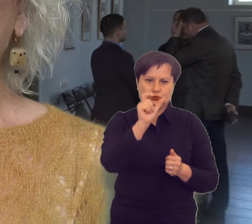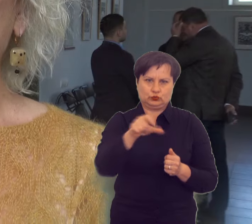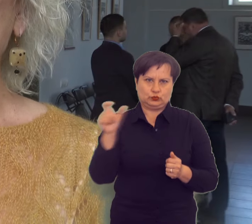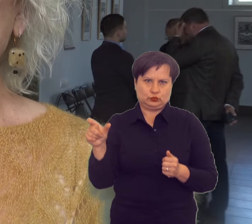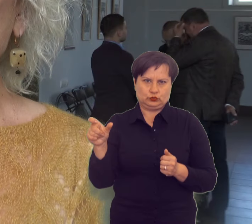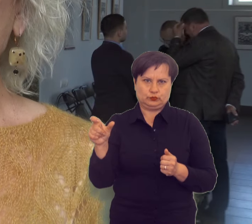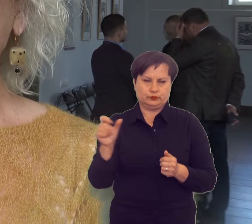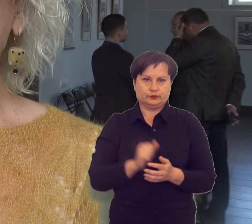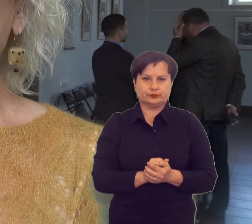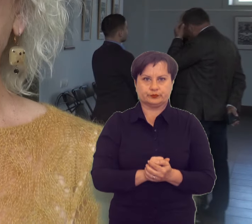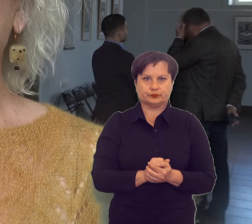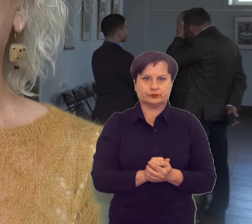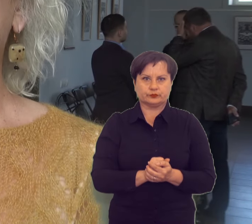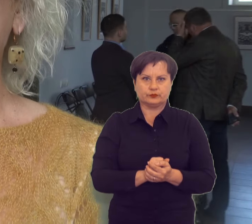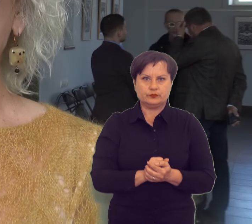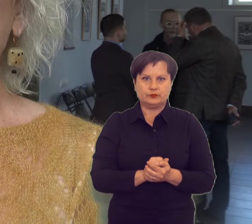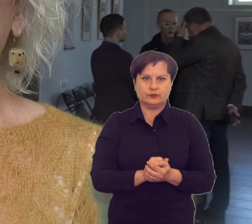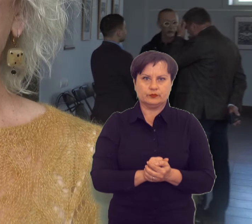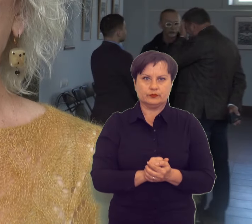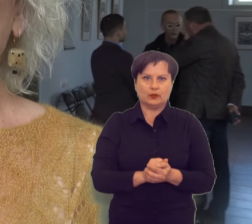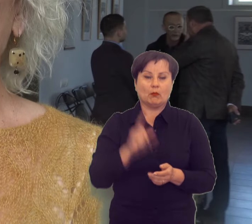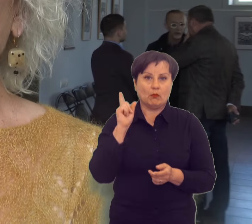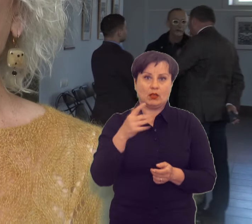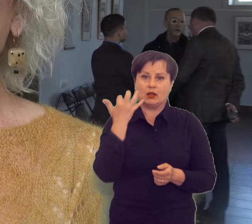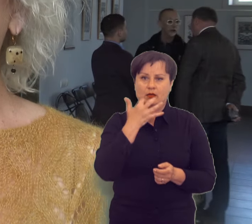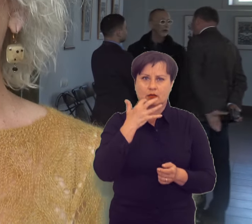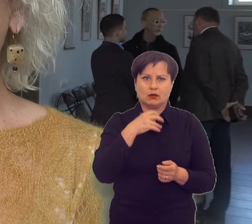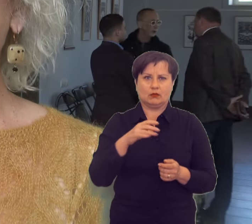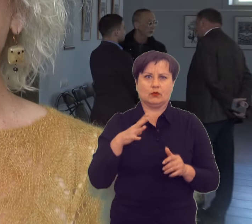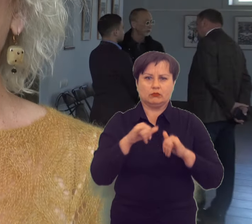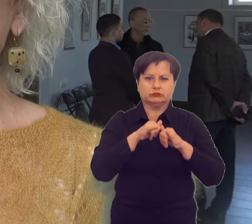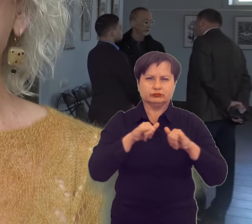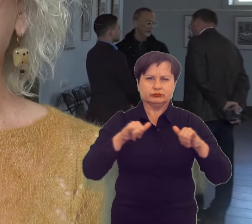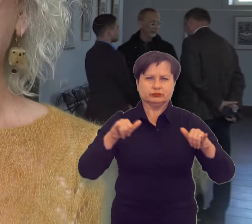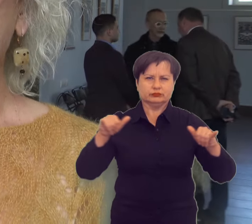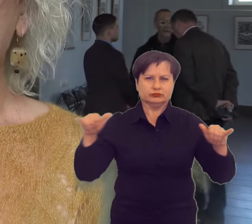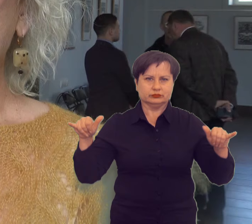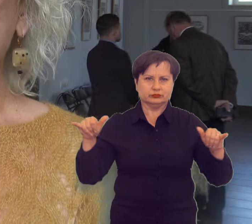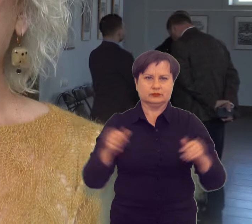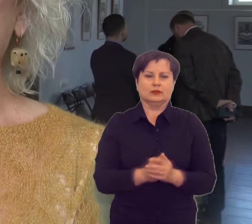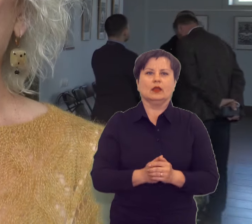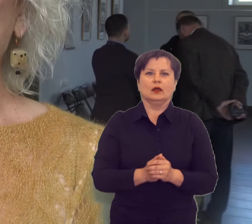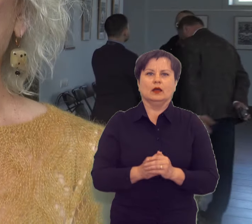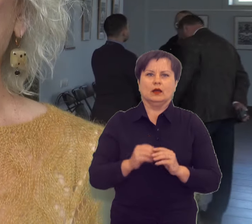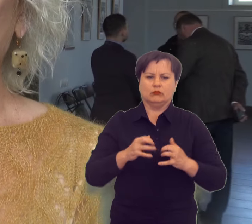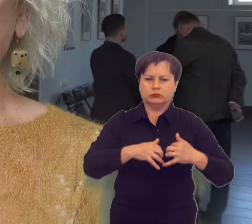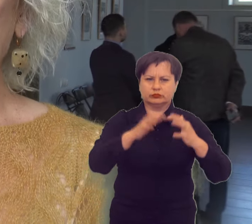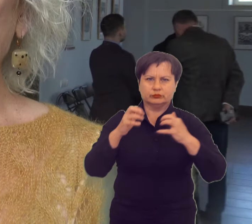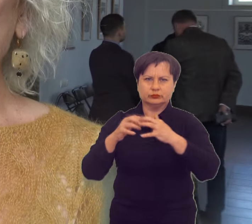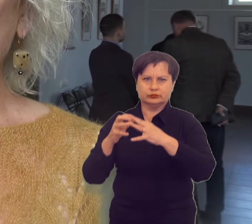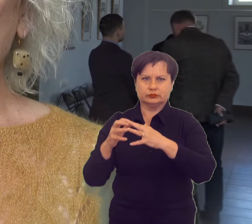žmonių. Tačiau vis viena literatūros daugėjo tos draudžiamos, kūrėsi vis daugiau